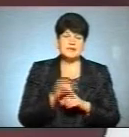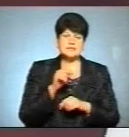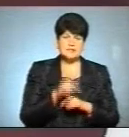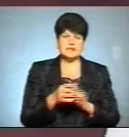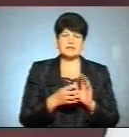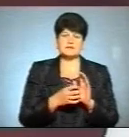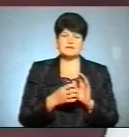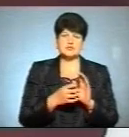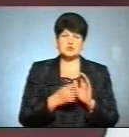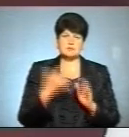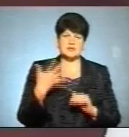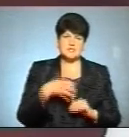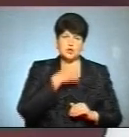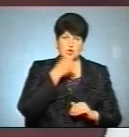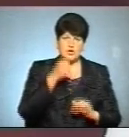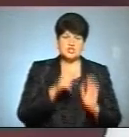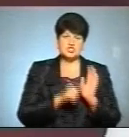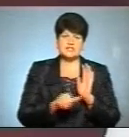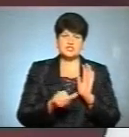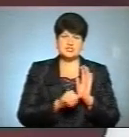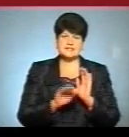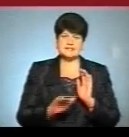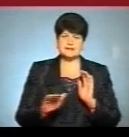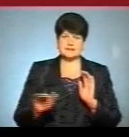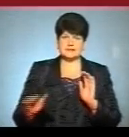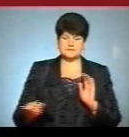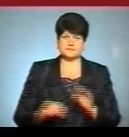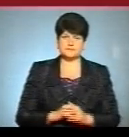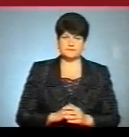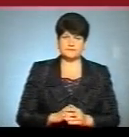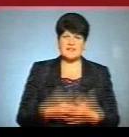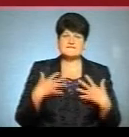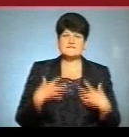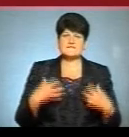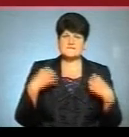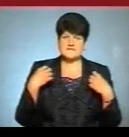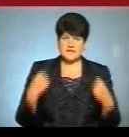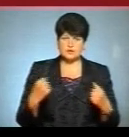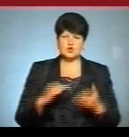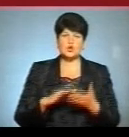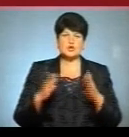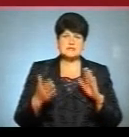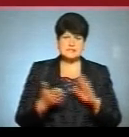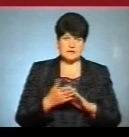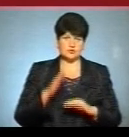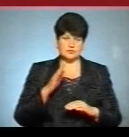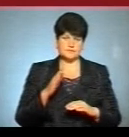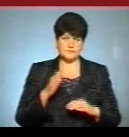952 дорослих і 66 дітей. Видужало станом на